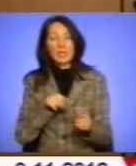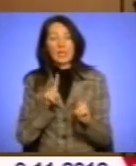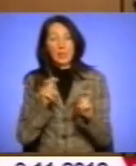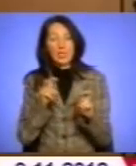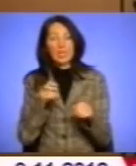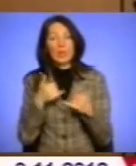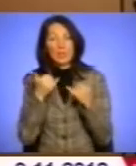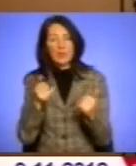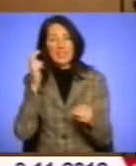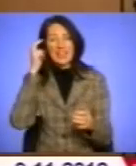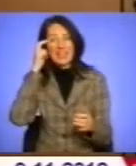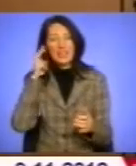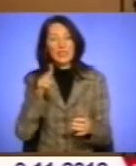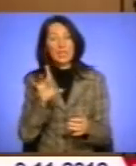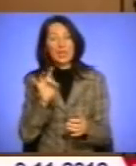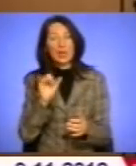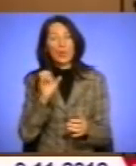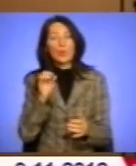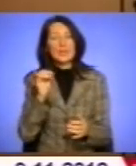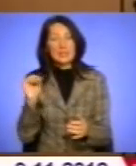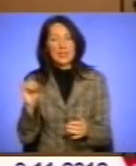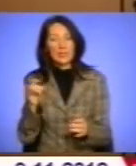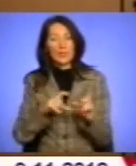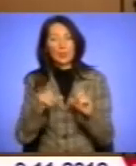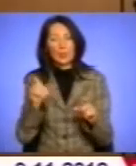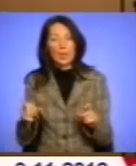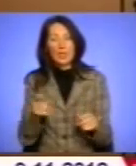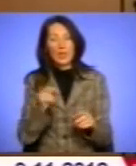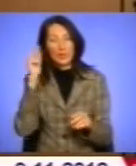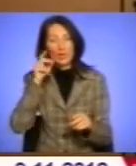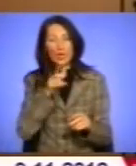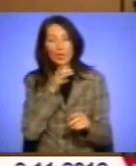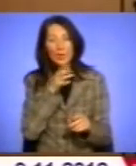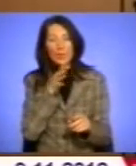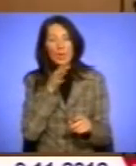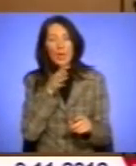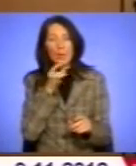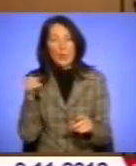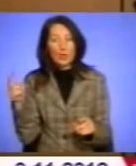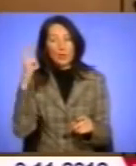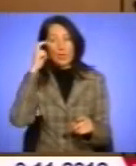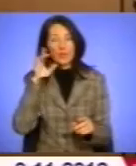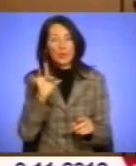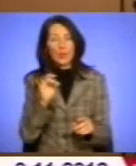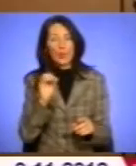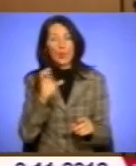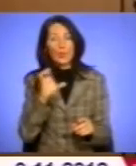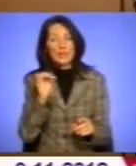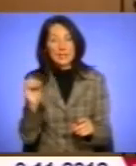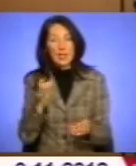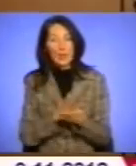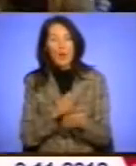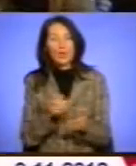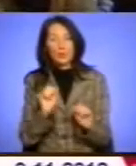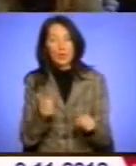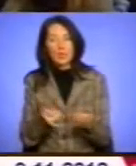присвячена Київській Русі, і студенти, вивчаючи на першому курсі період Київської Русі, тепер мають можливість ще і полистати